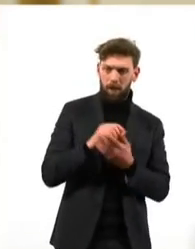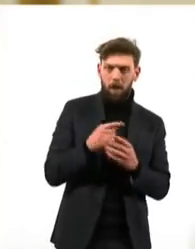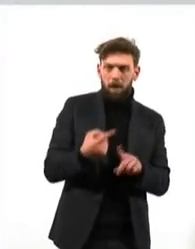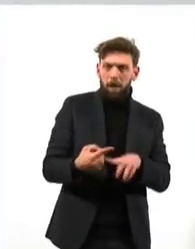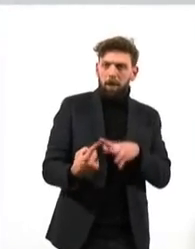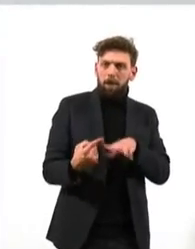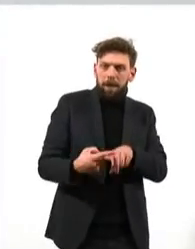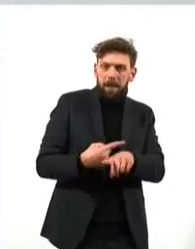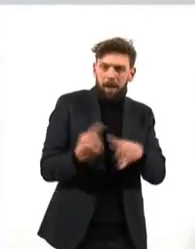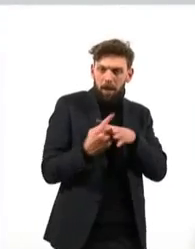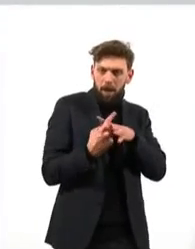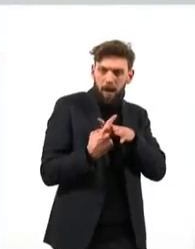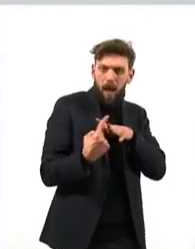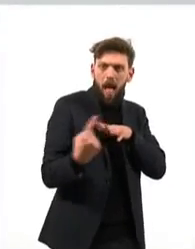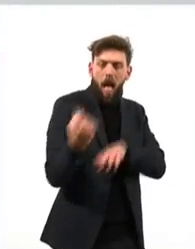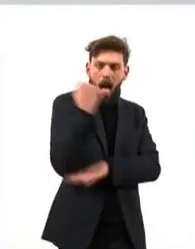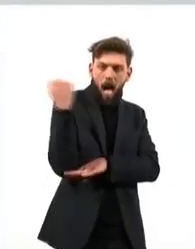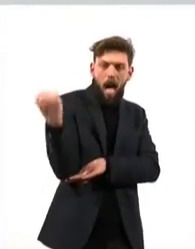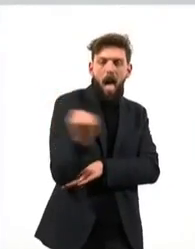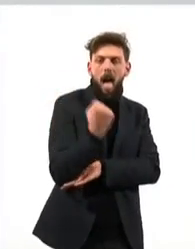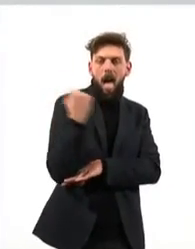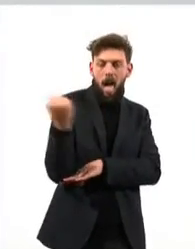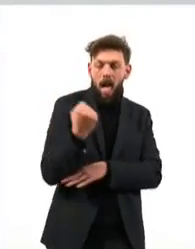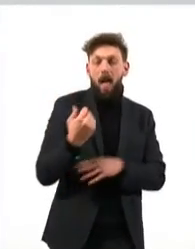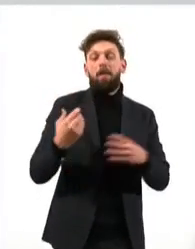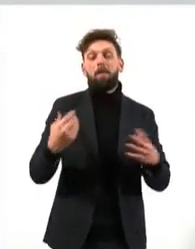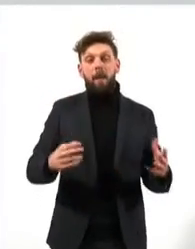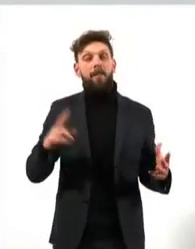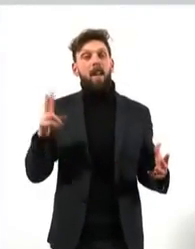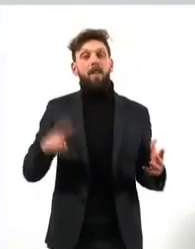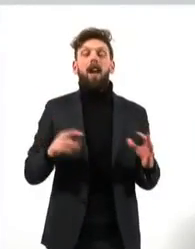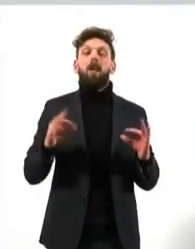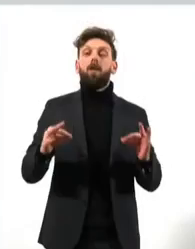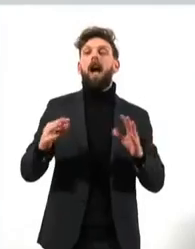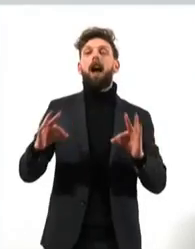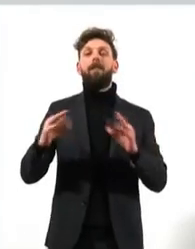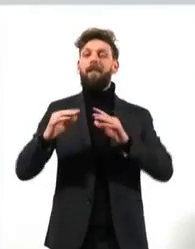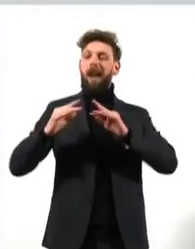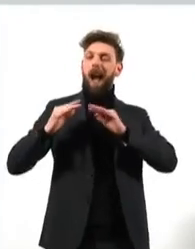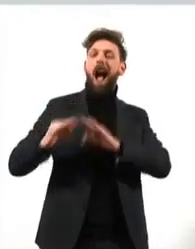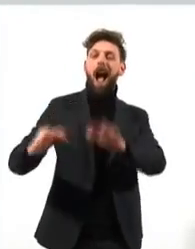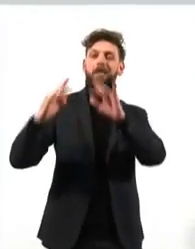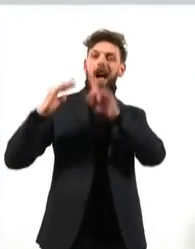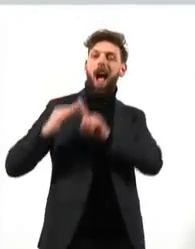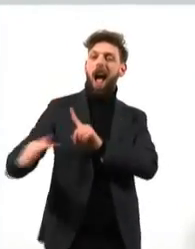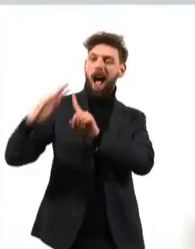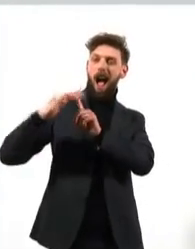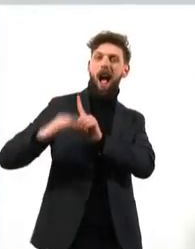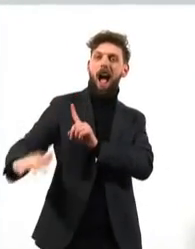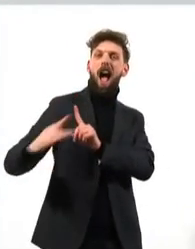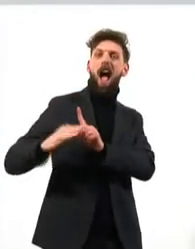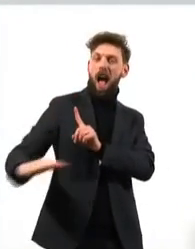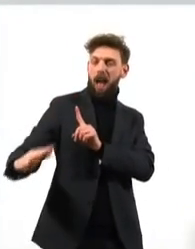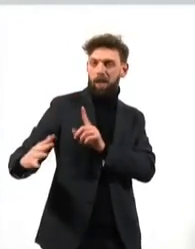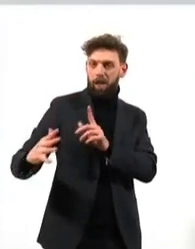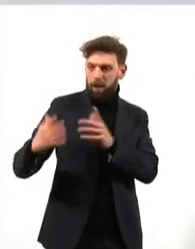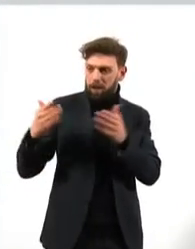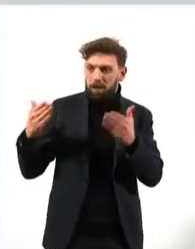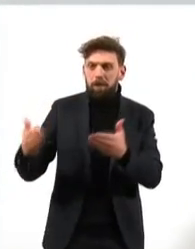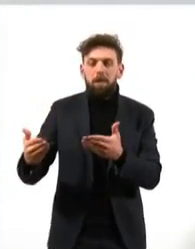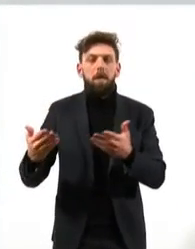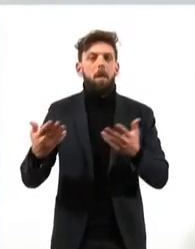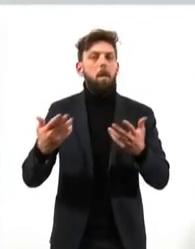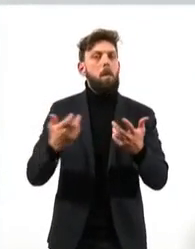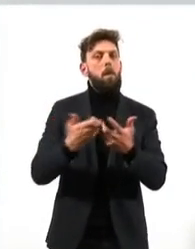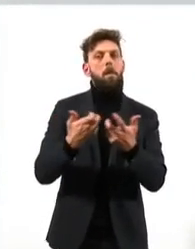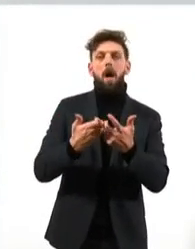pour dire qu'aujourd'hui, on se pose beaucoup de questions autour de l'influence, autour du secteur de l'influence. On cherche même, entre guillemets, à